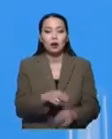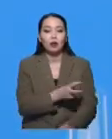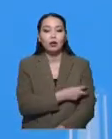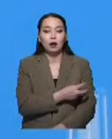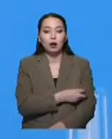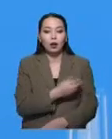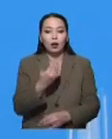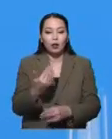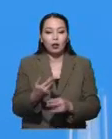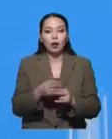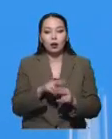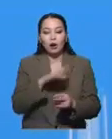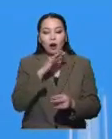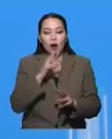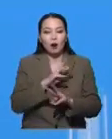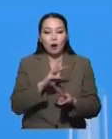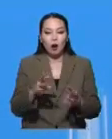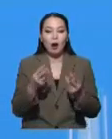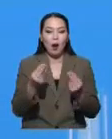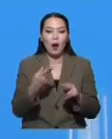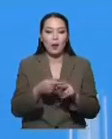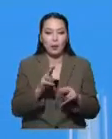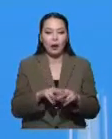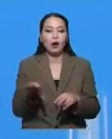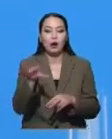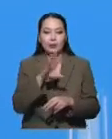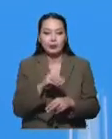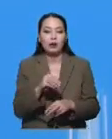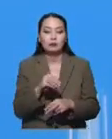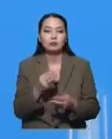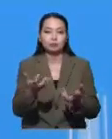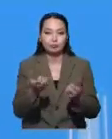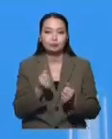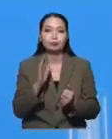9 миллионға жуық қаражатты бір мезгіл көтерме ақыны алатын